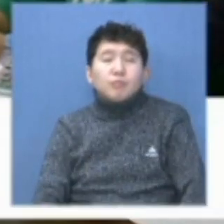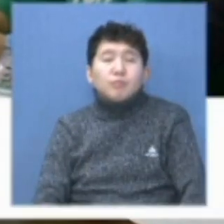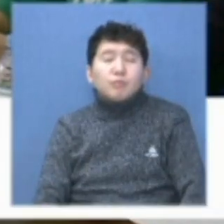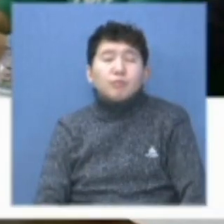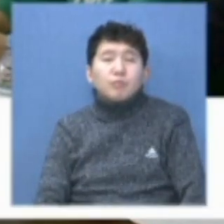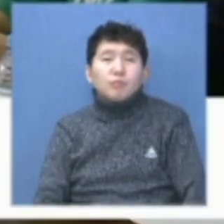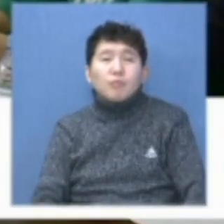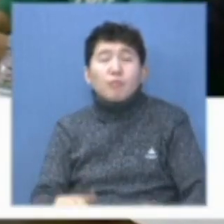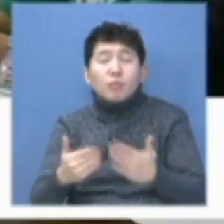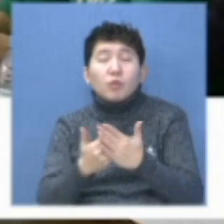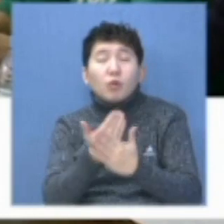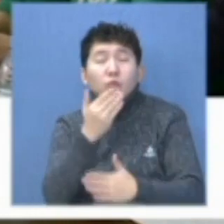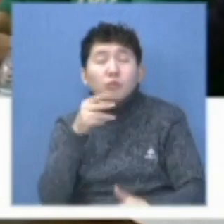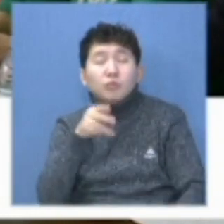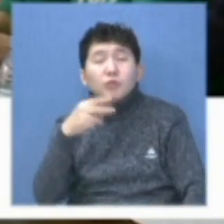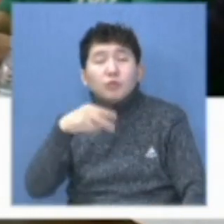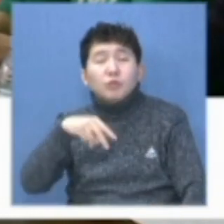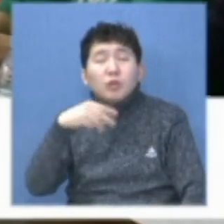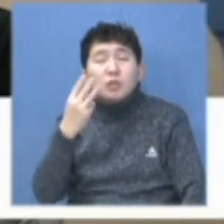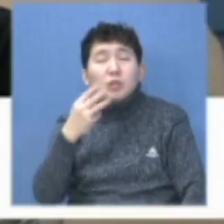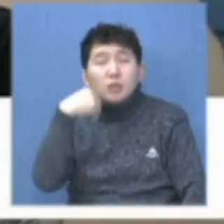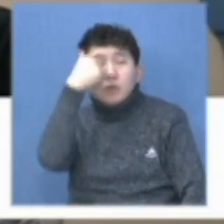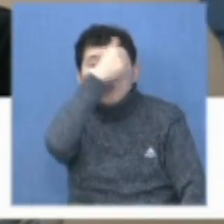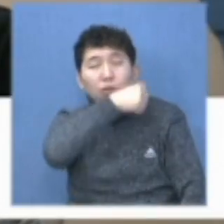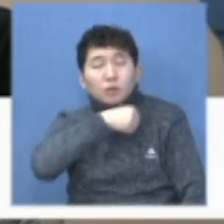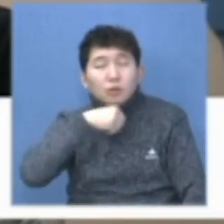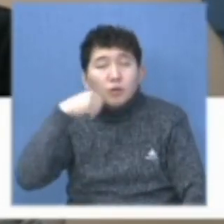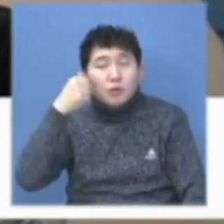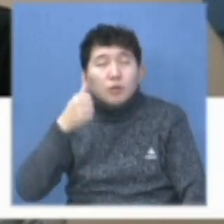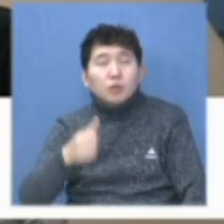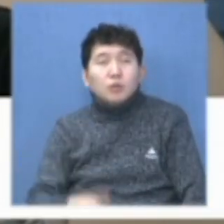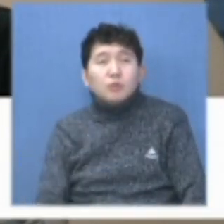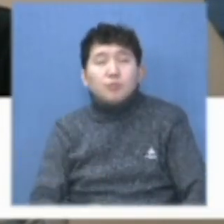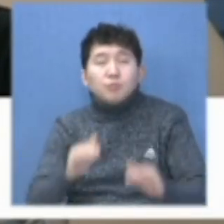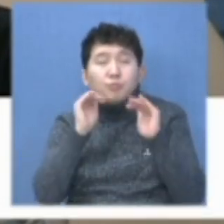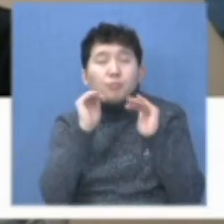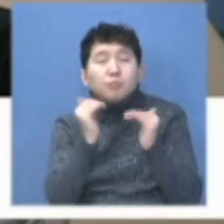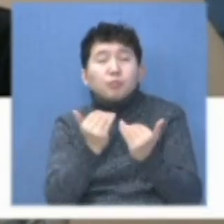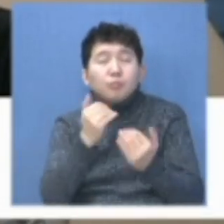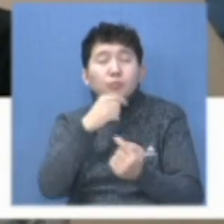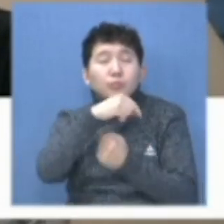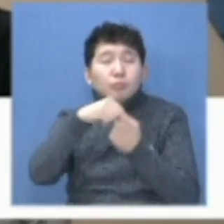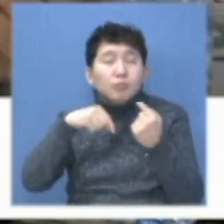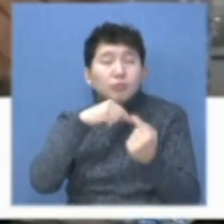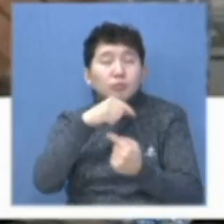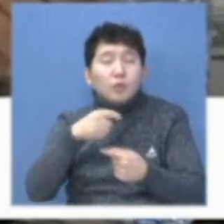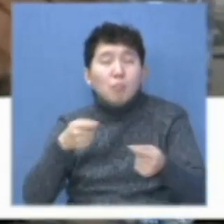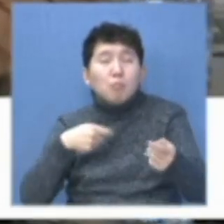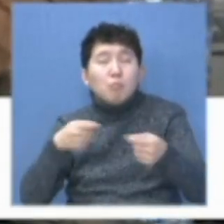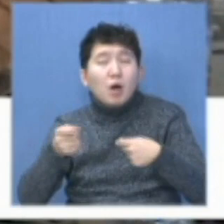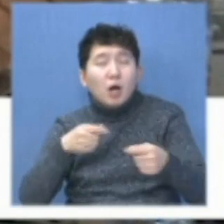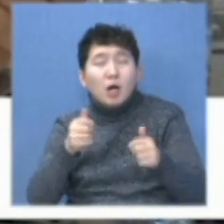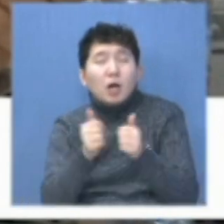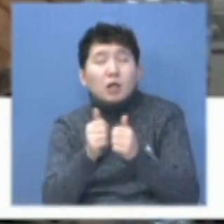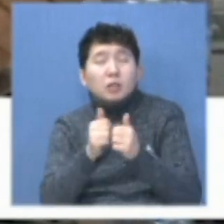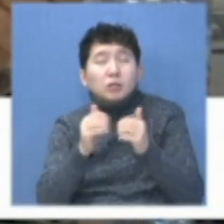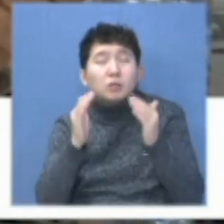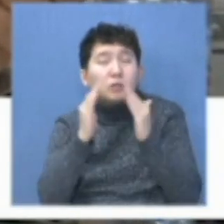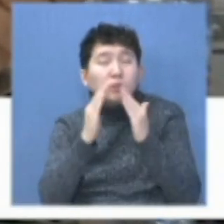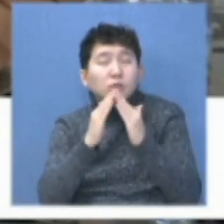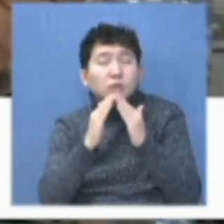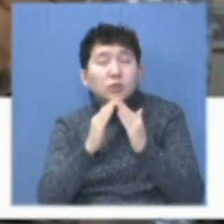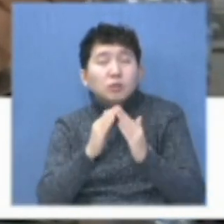Снова 2023 года самой многочисленной категории казахстанского малого бизнеса розничным магазинам у дома придется пережить